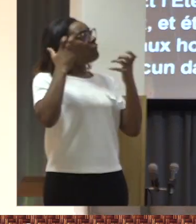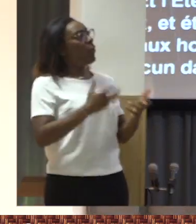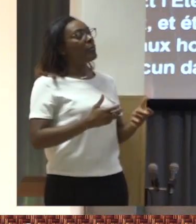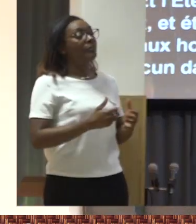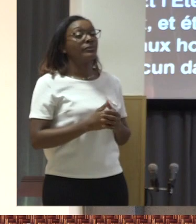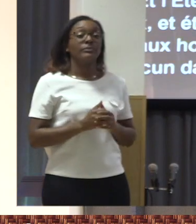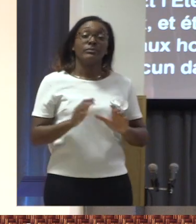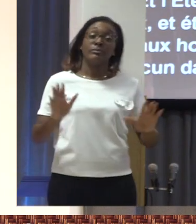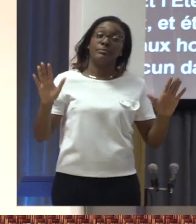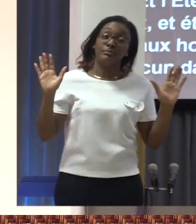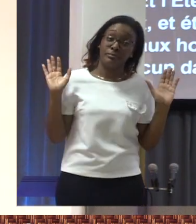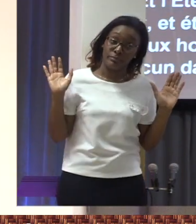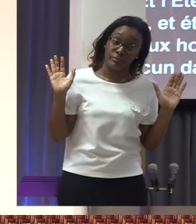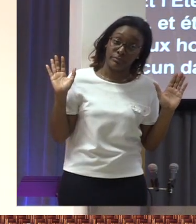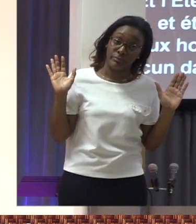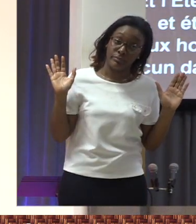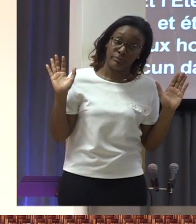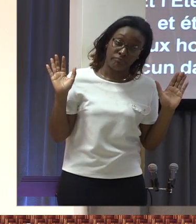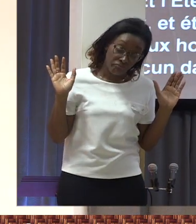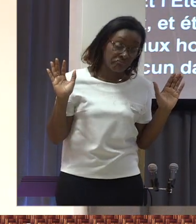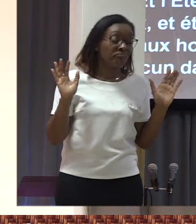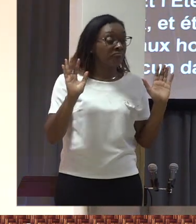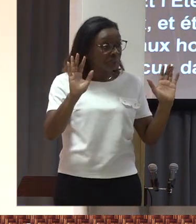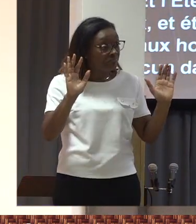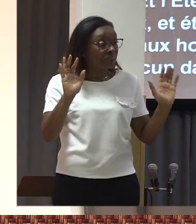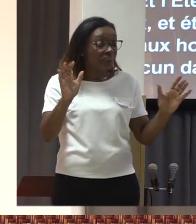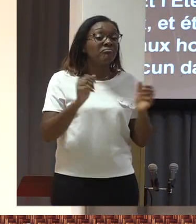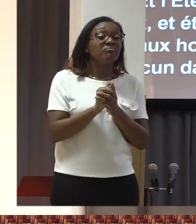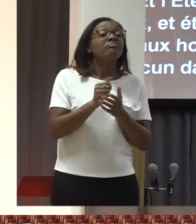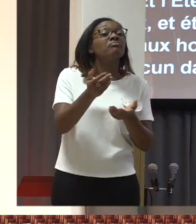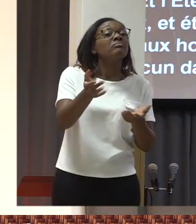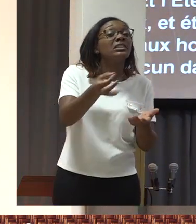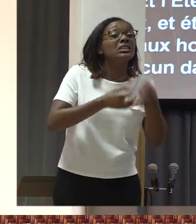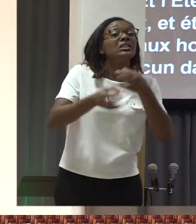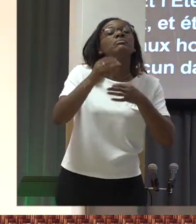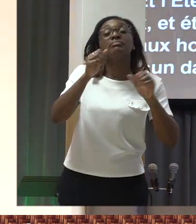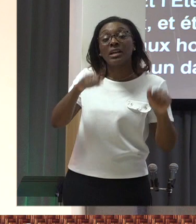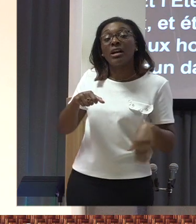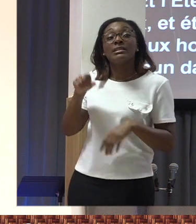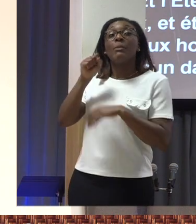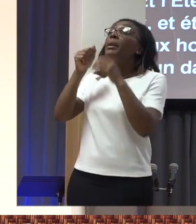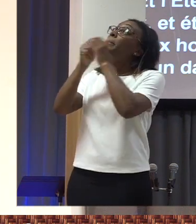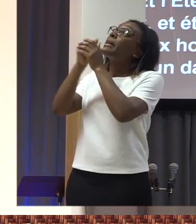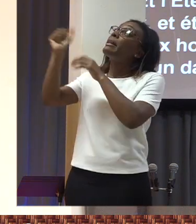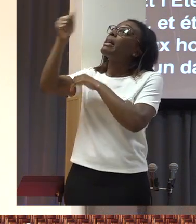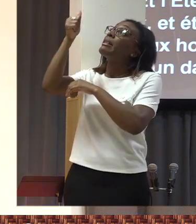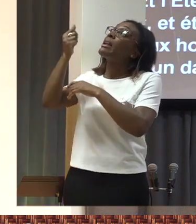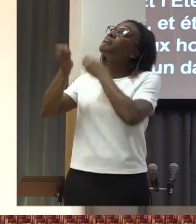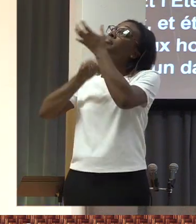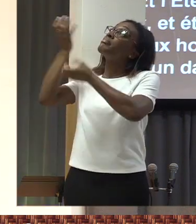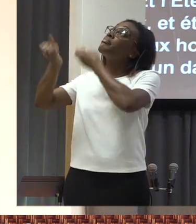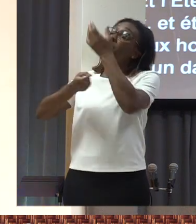Samuel, après avoir entendu toutes les paroles du peuple, les redit aux oreilles de l'Éternel. Et l'Éternel dit à